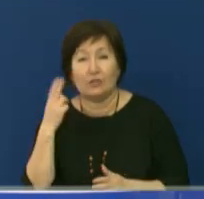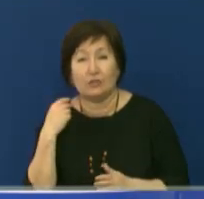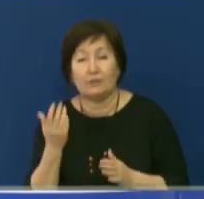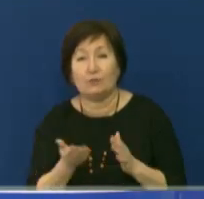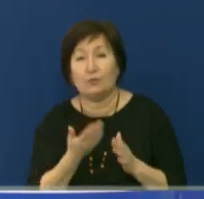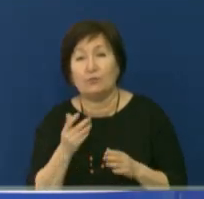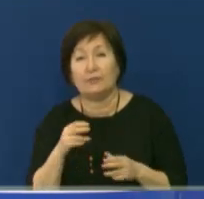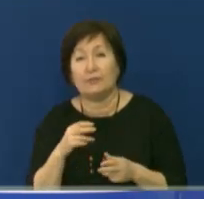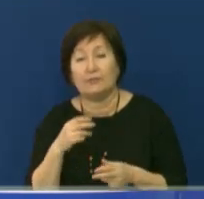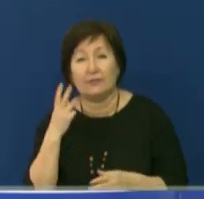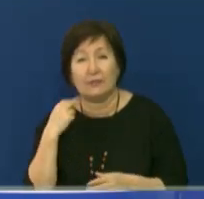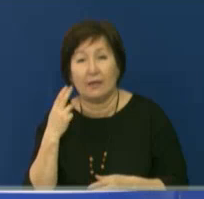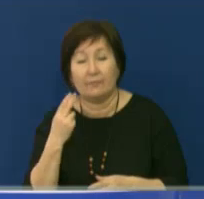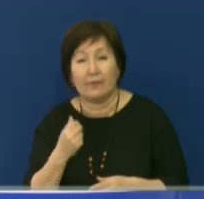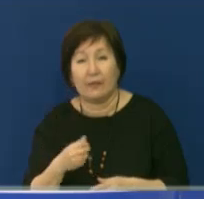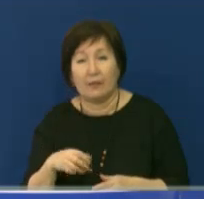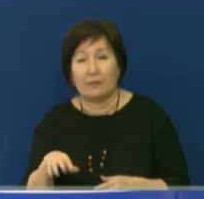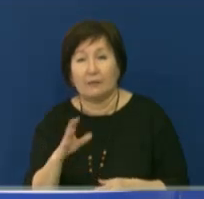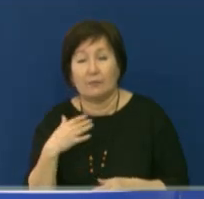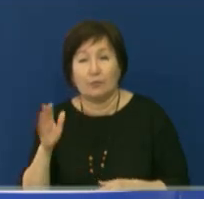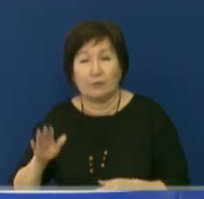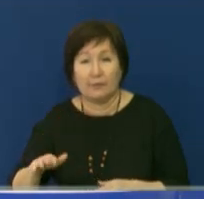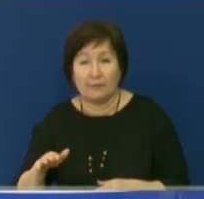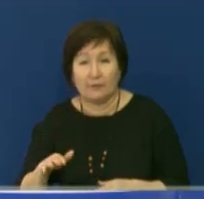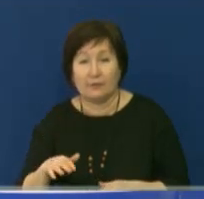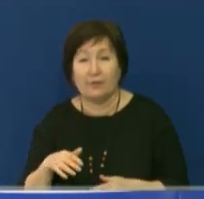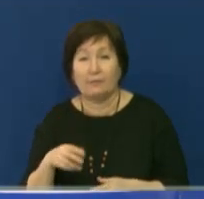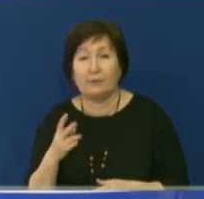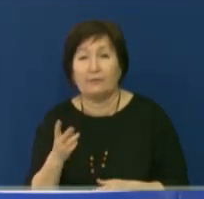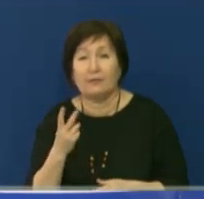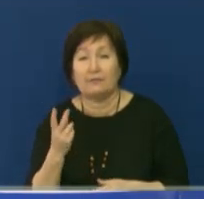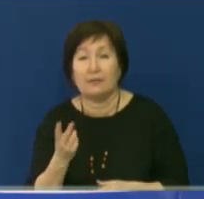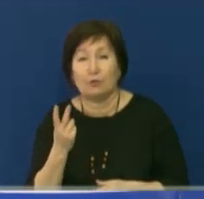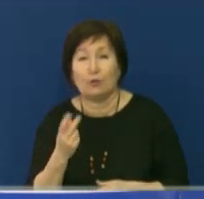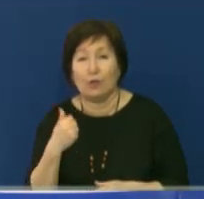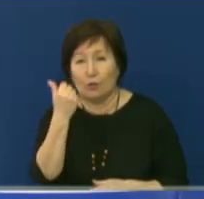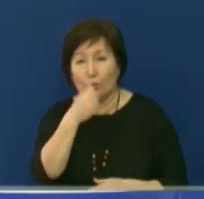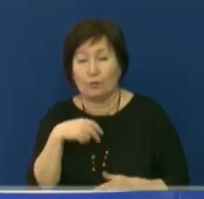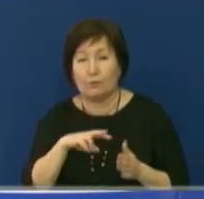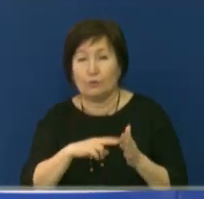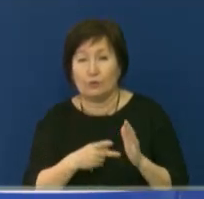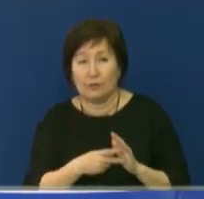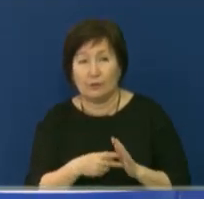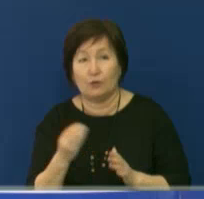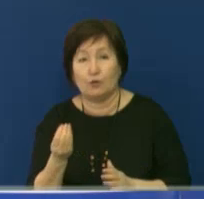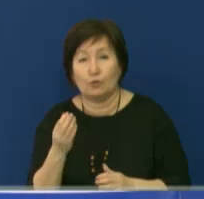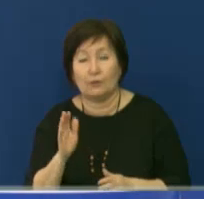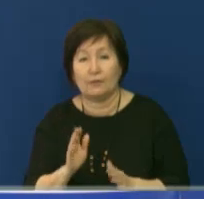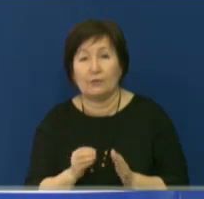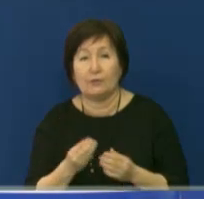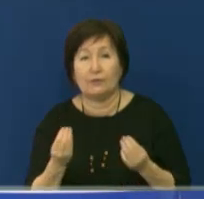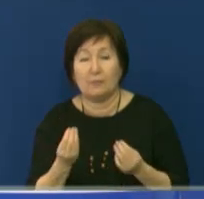бекітіліп, сараптамадан өткеннен кейін барлық жобалар қаланың 2022 жылға арналған бюджетіне енгізілмек.